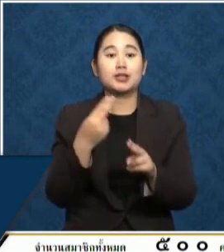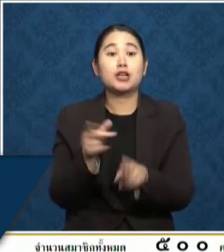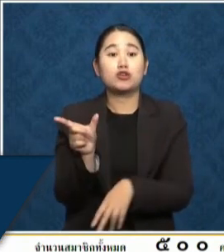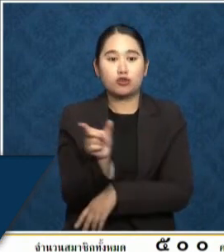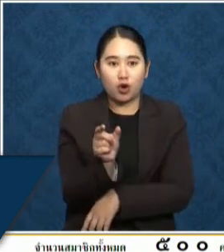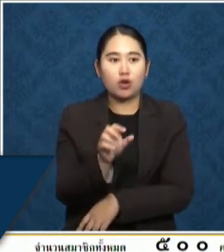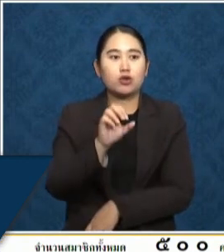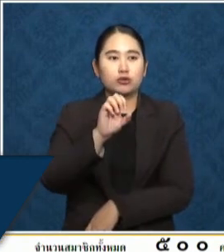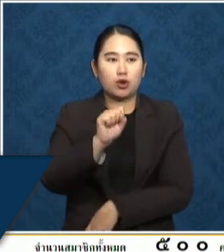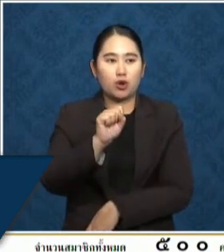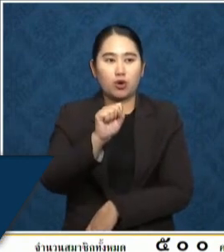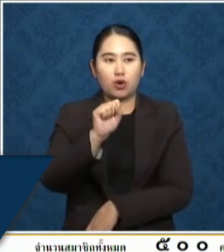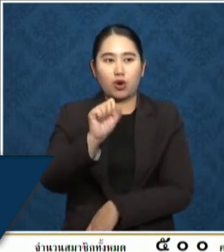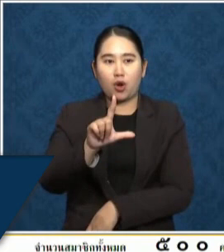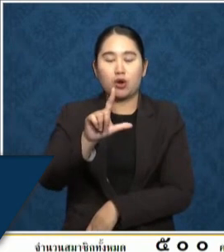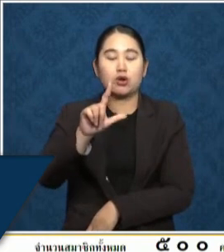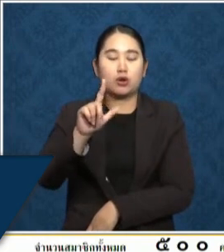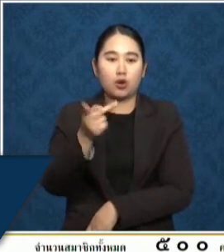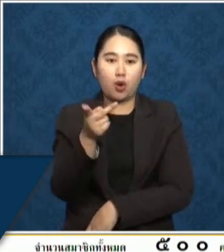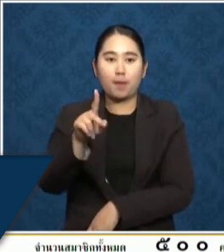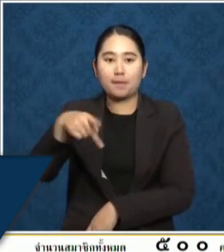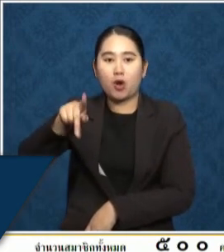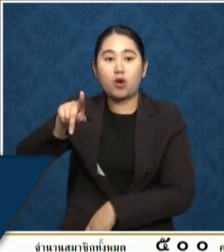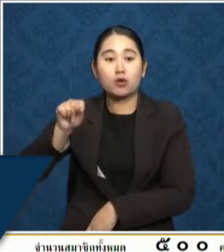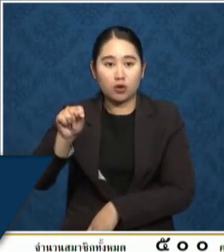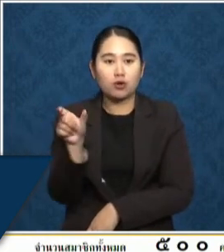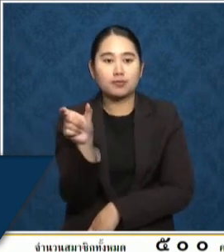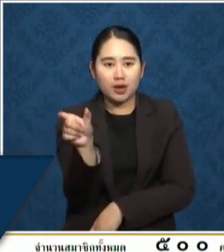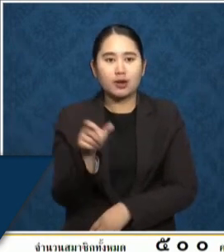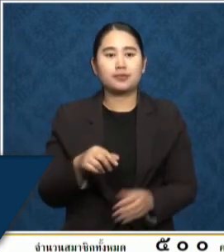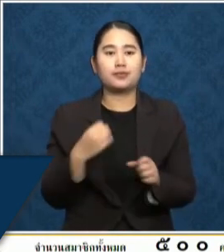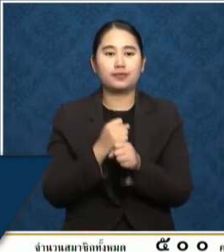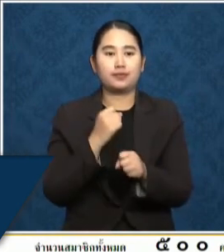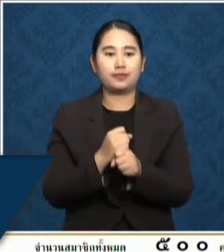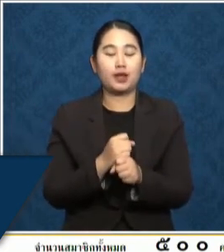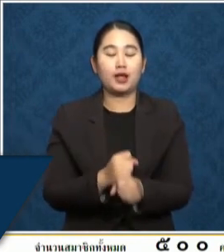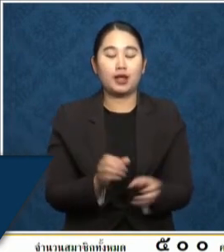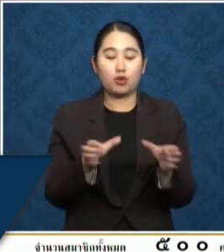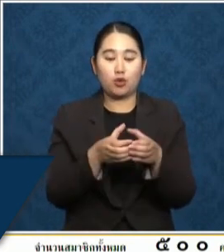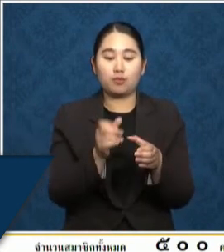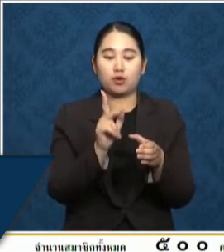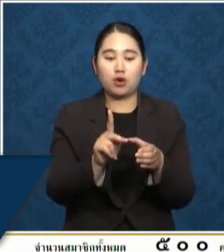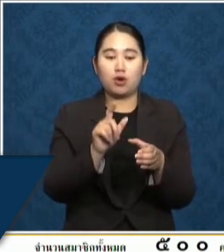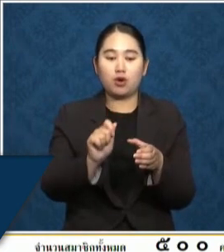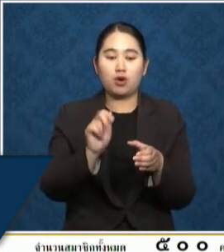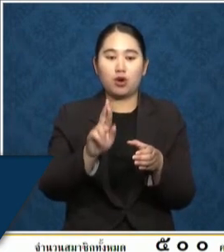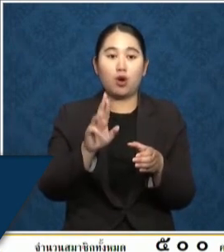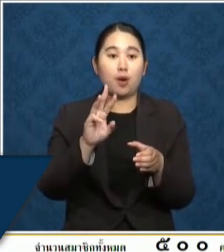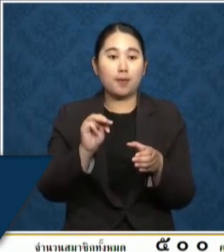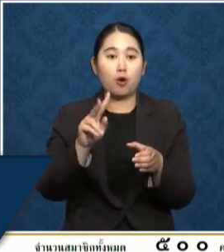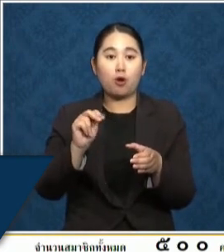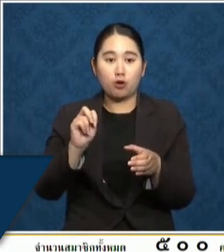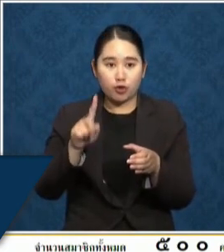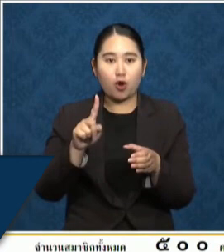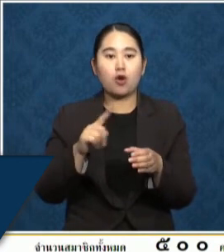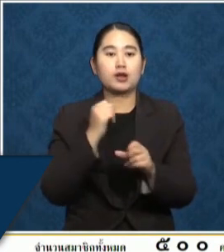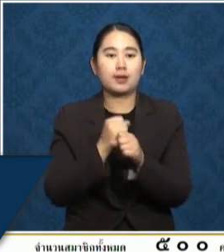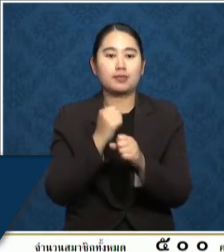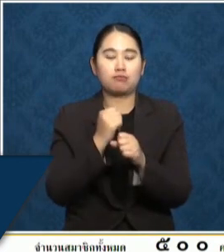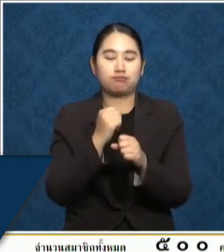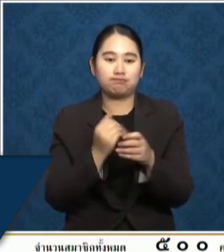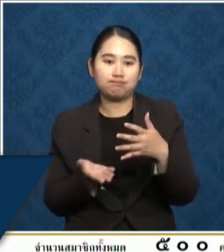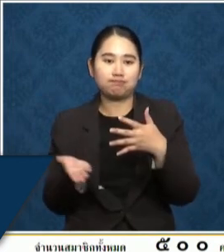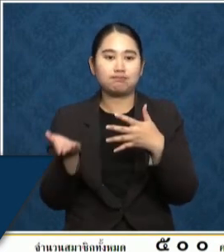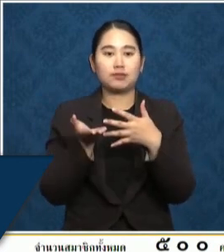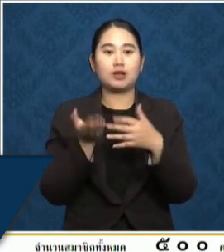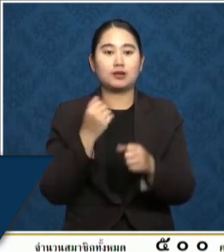เรีกว่าสอรอ คอประตอแถมยมีการยกระดับกรรมนอหอกรมในการรัษาความมนคงภายในภาค 4 ส่วน